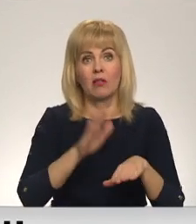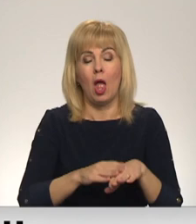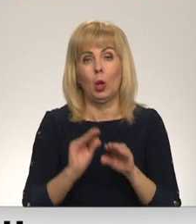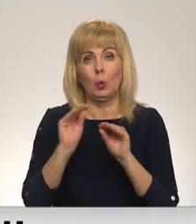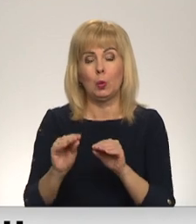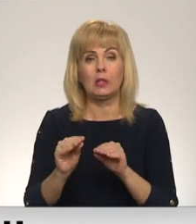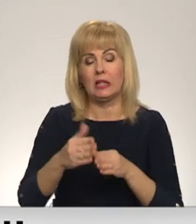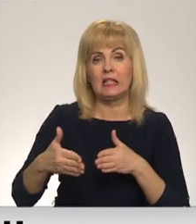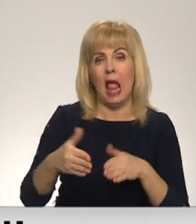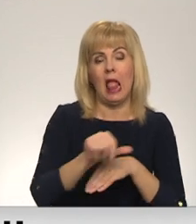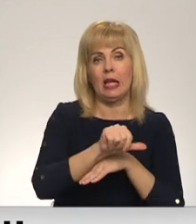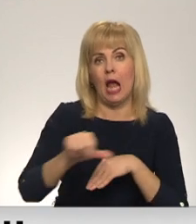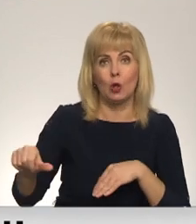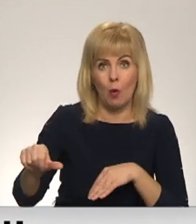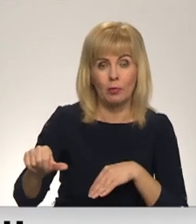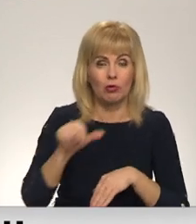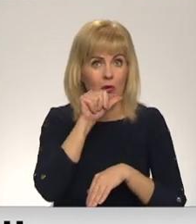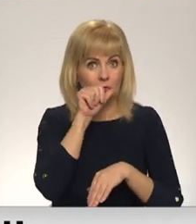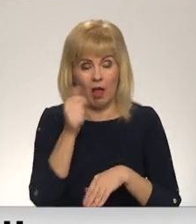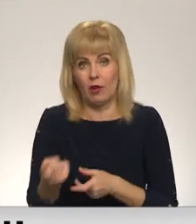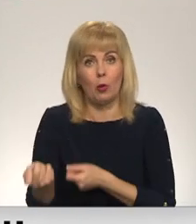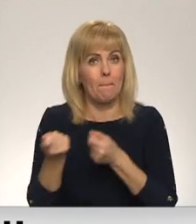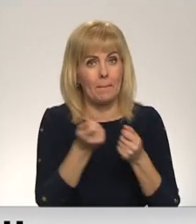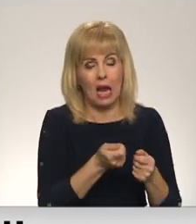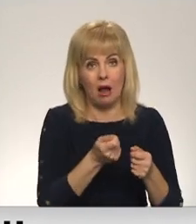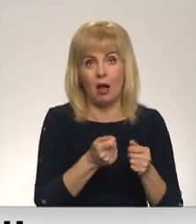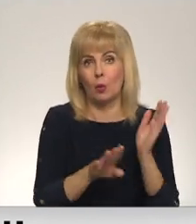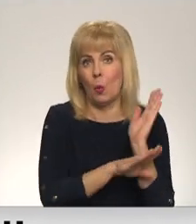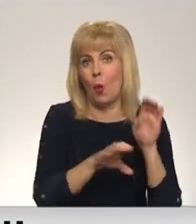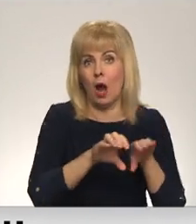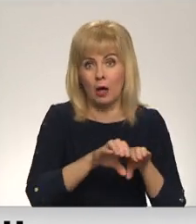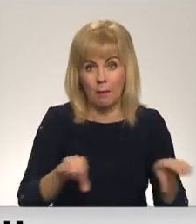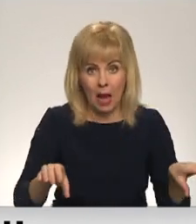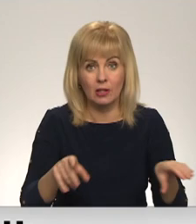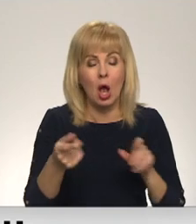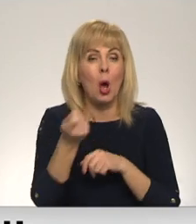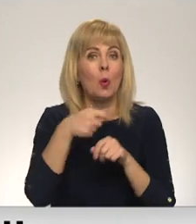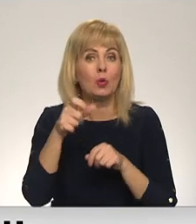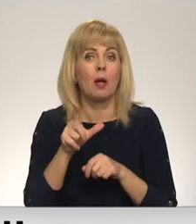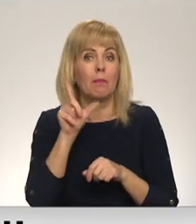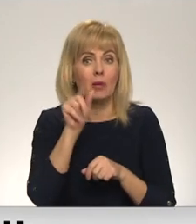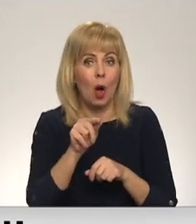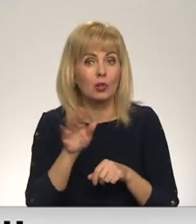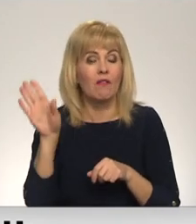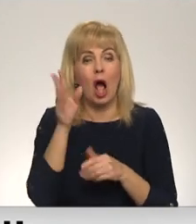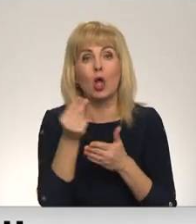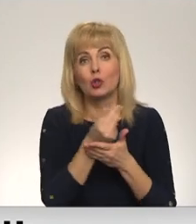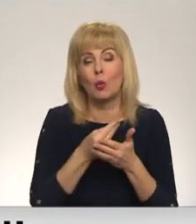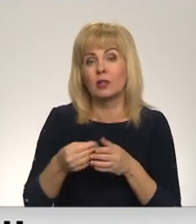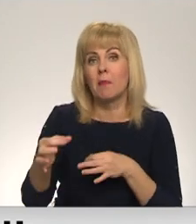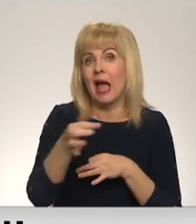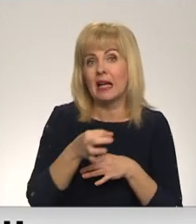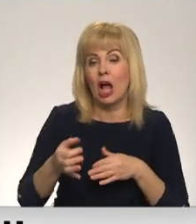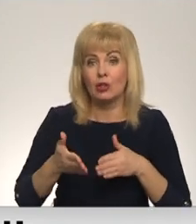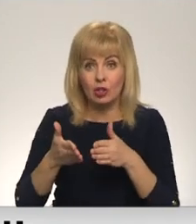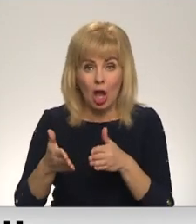ierobežojumu. Nevar viņus man piegādāt tos baļķus. Pie ķeveles uzņēmējiem jābrauc pa valsts nozīmes reģionālo